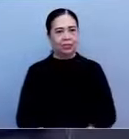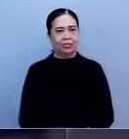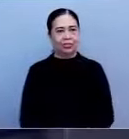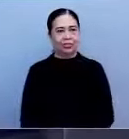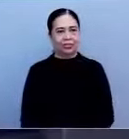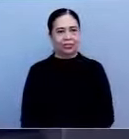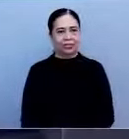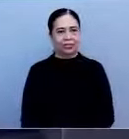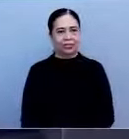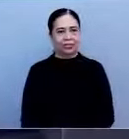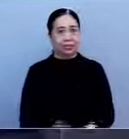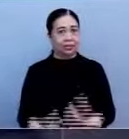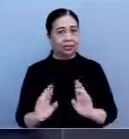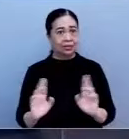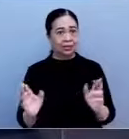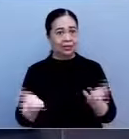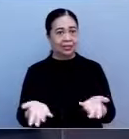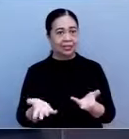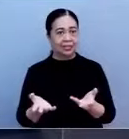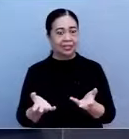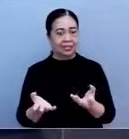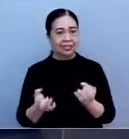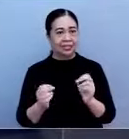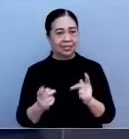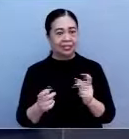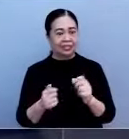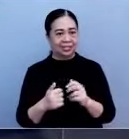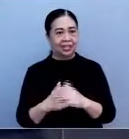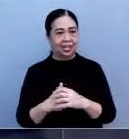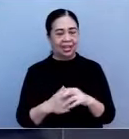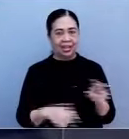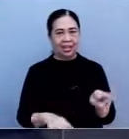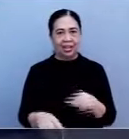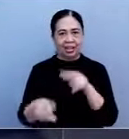ba? Eme tayo dito. Sa prankar.